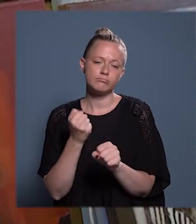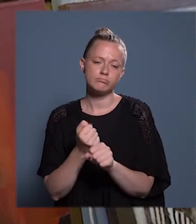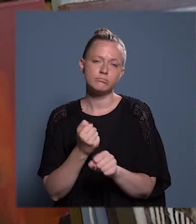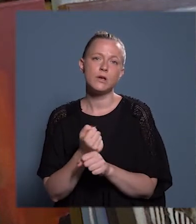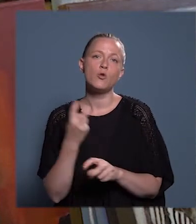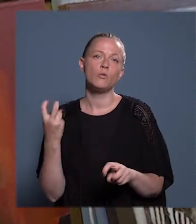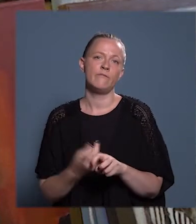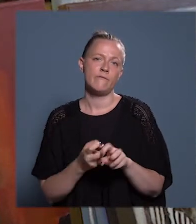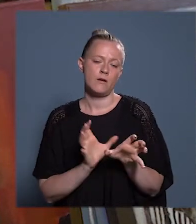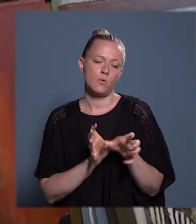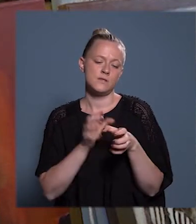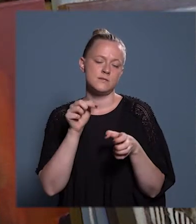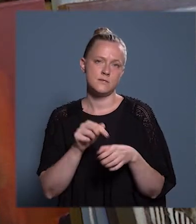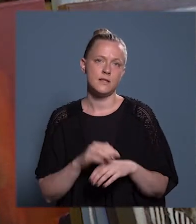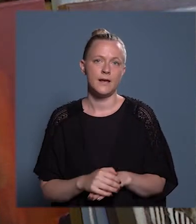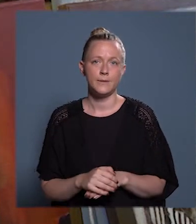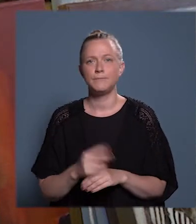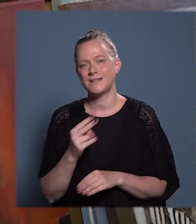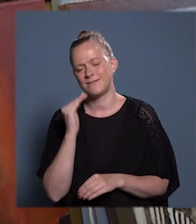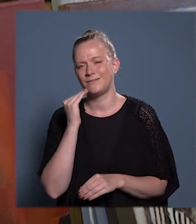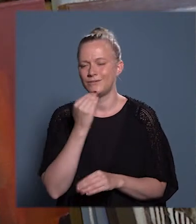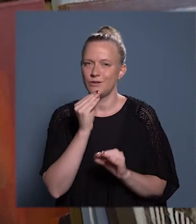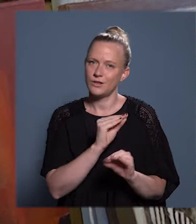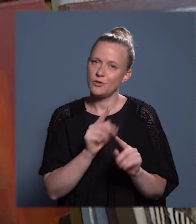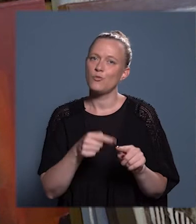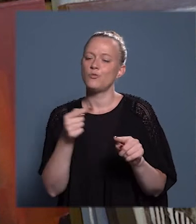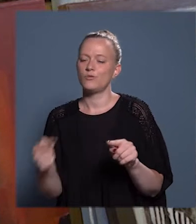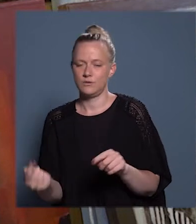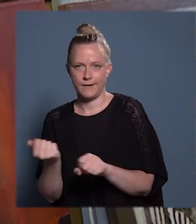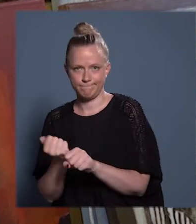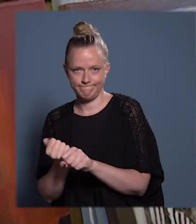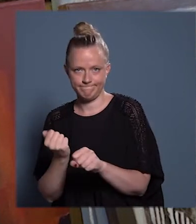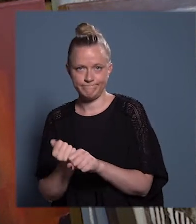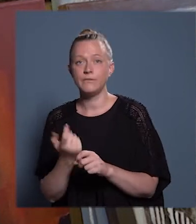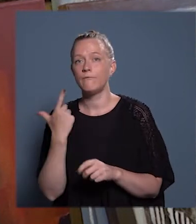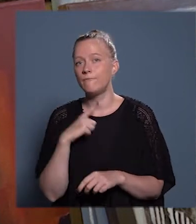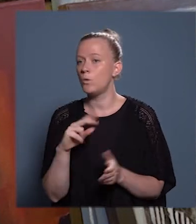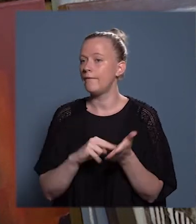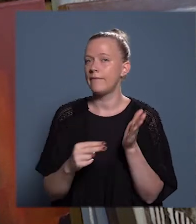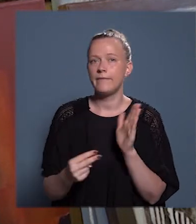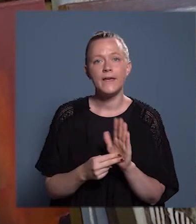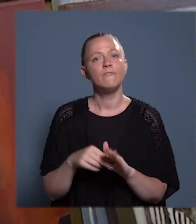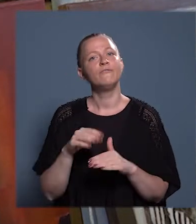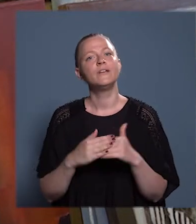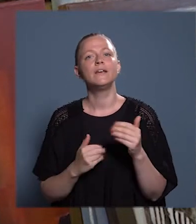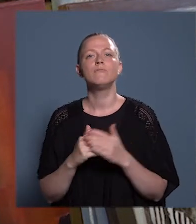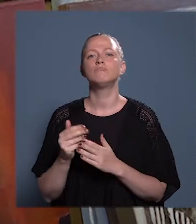üvegosztályon, természetesen délután, tanítás után. És volt tervünk, hogy